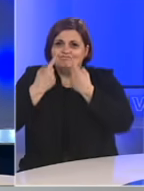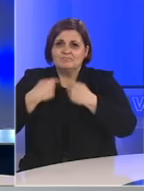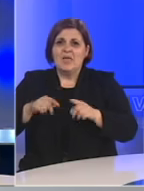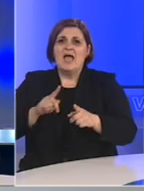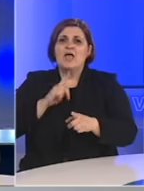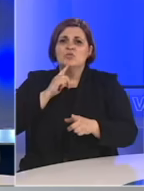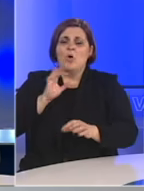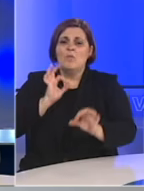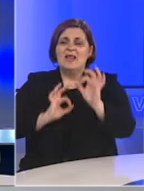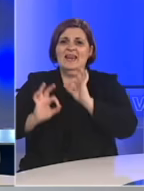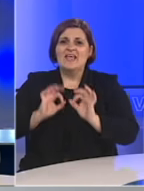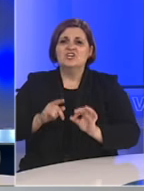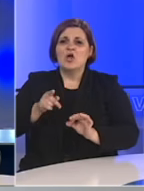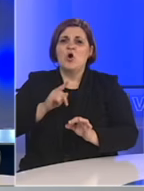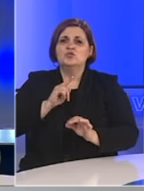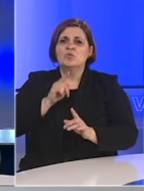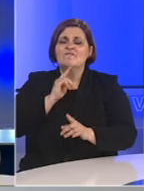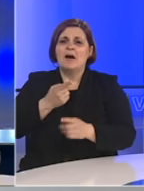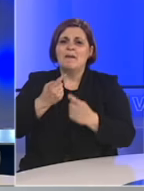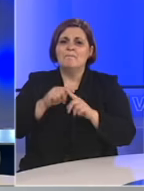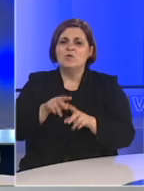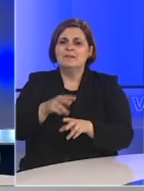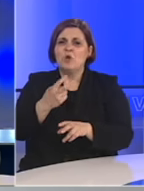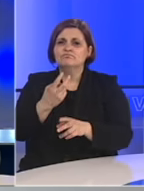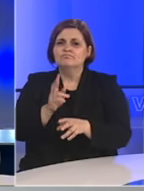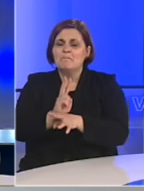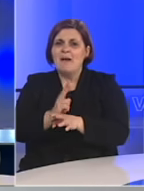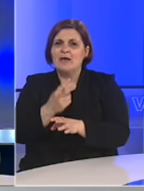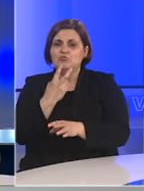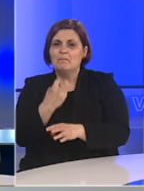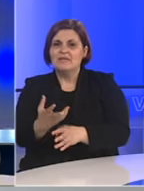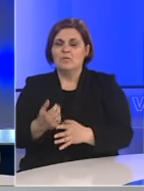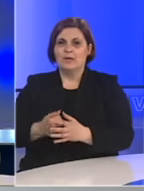tokom oporavka koje su vam posebno privukle pažnje?